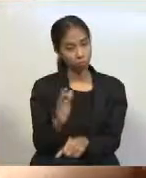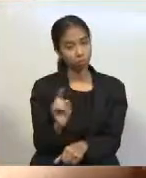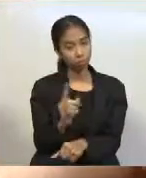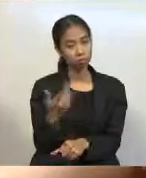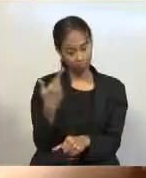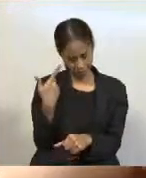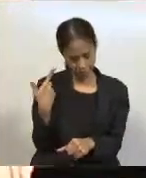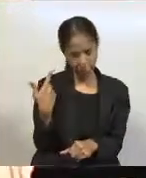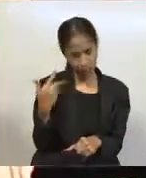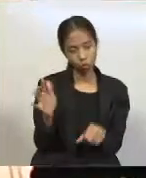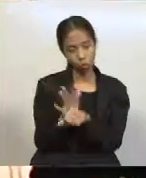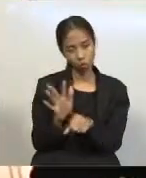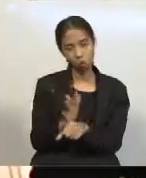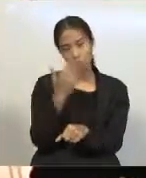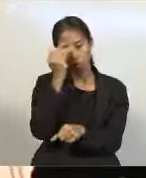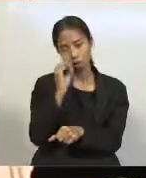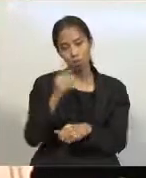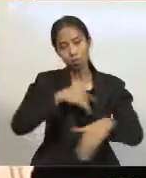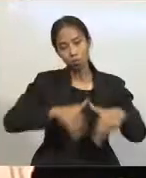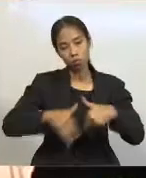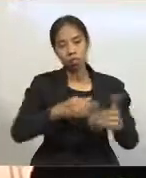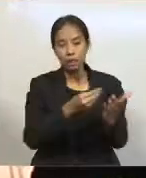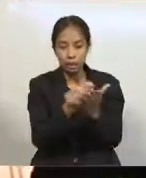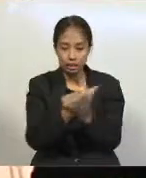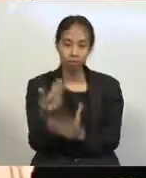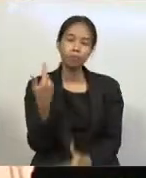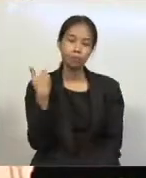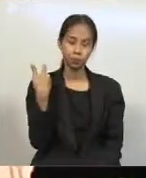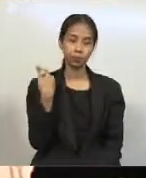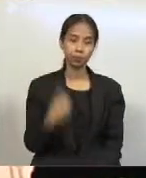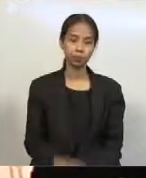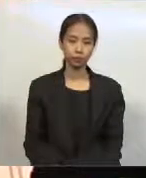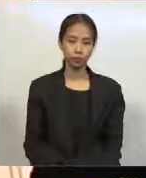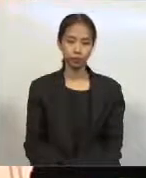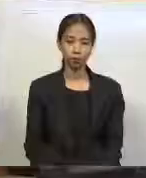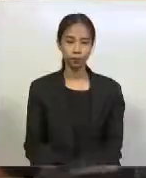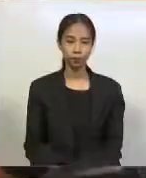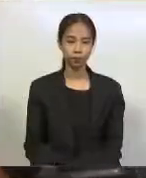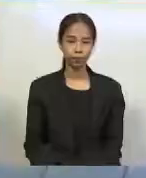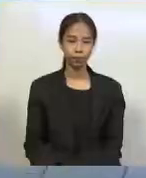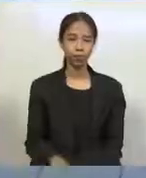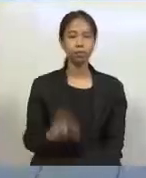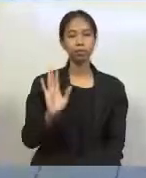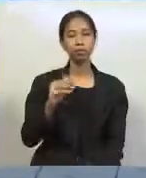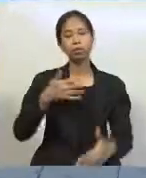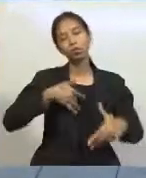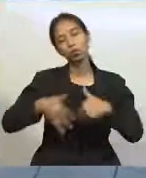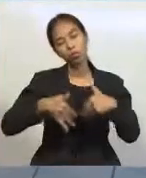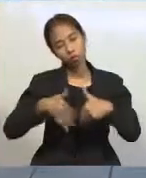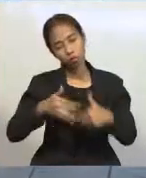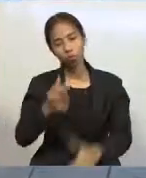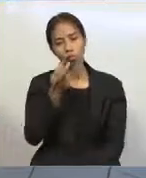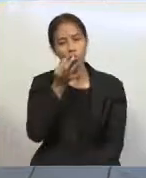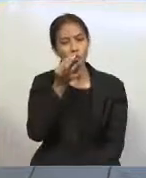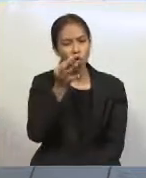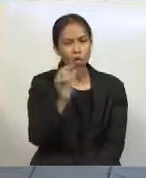คะไม่มีจังหวัดไหนที่ไม่มีประชาชนไปใช้จ่ายค่ะ ค่ะทีนี้เราไปดูในส่วนของเรื่องร้องเรียนจากบรรดาประชาชนกรณี